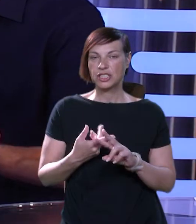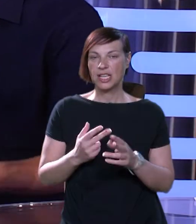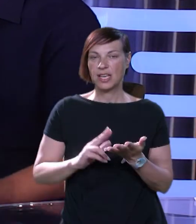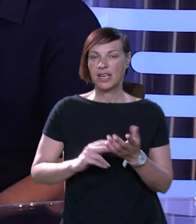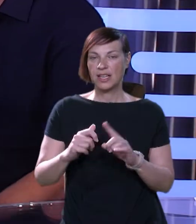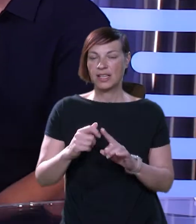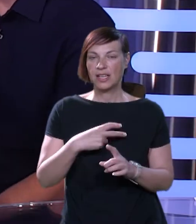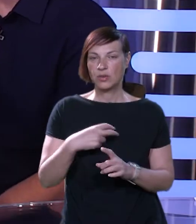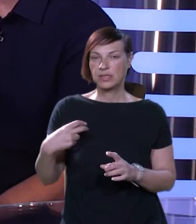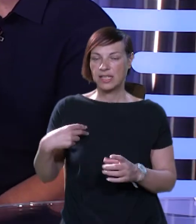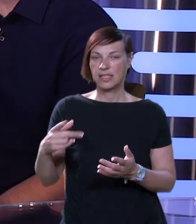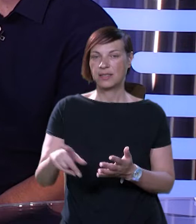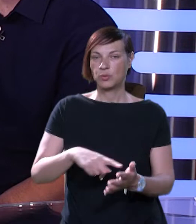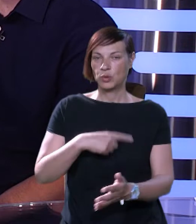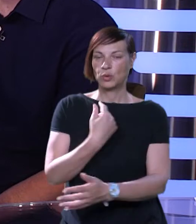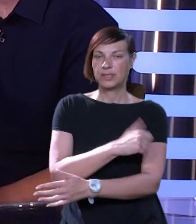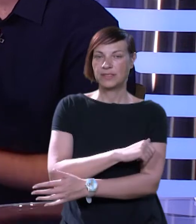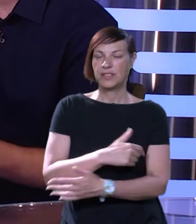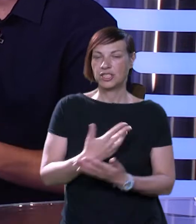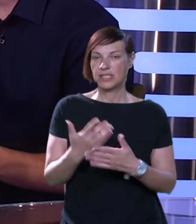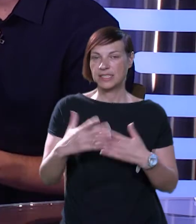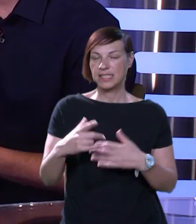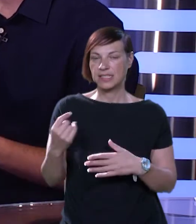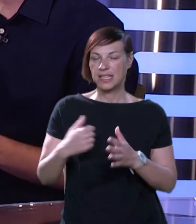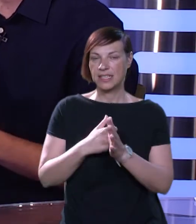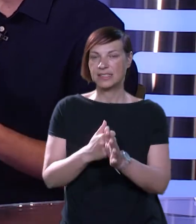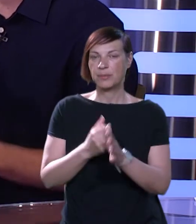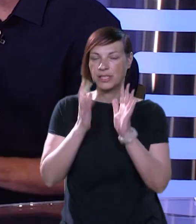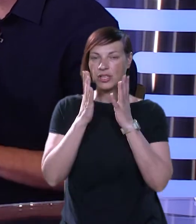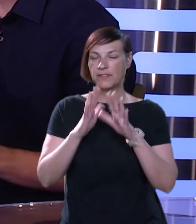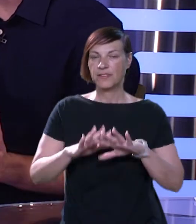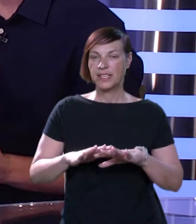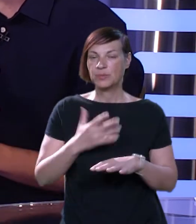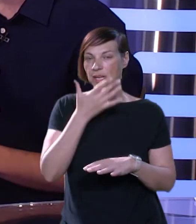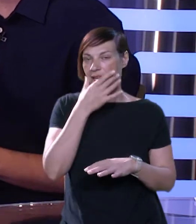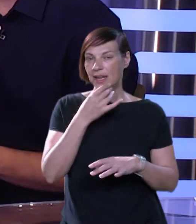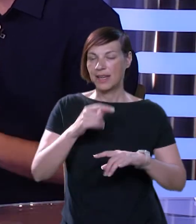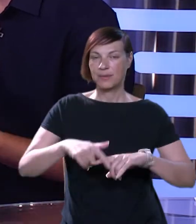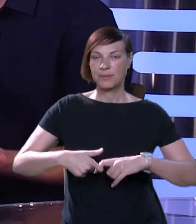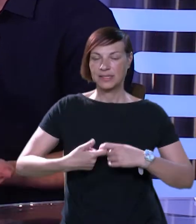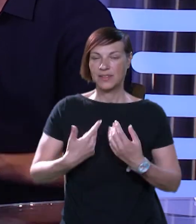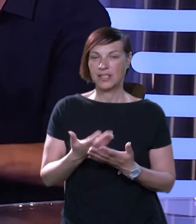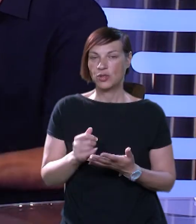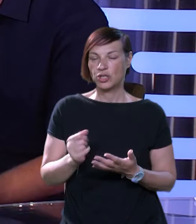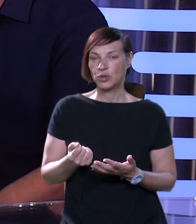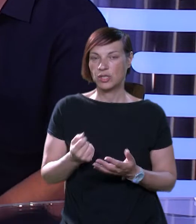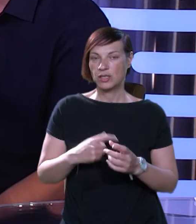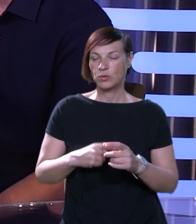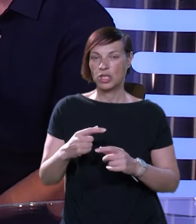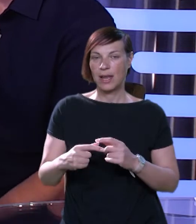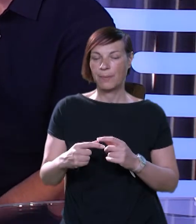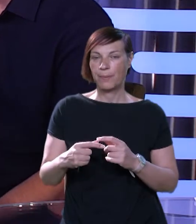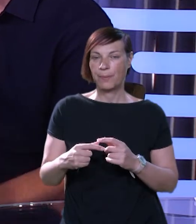u Zagrebu, dugo si već godina i evo zadnjih dana u biti sam pratio na Facebooku neke lijepe stvari koje su u biti zaključile